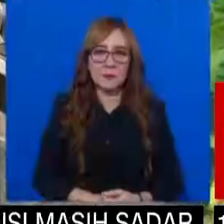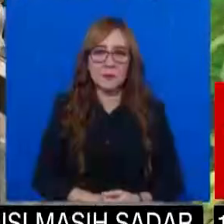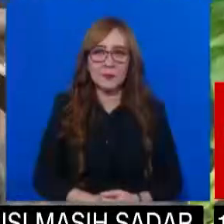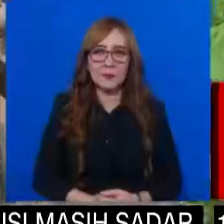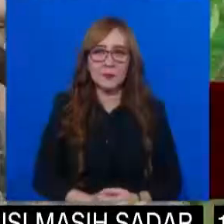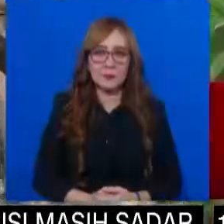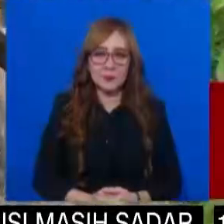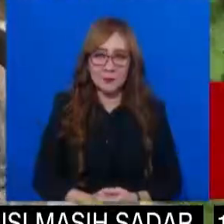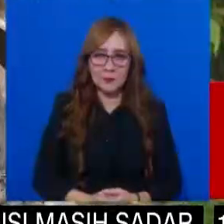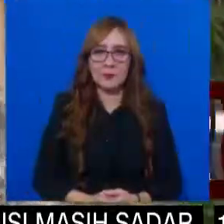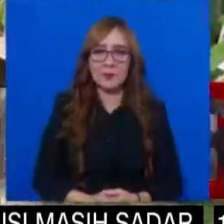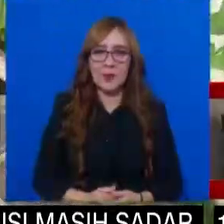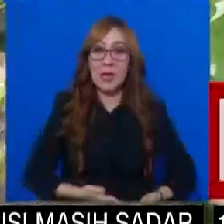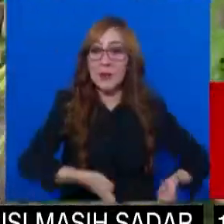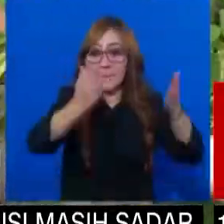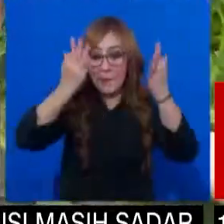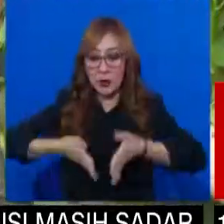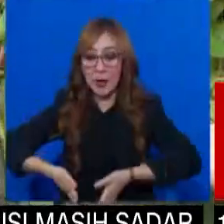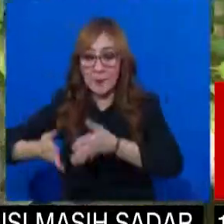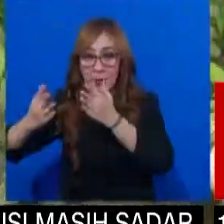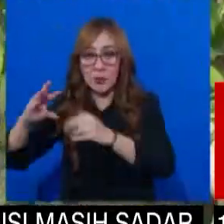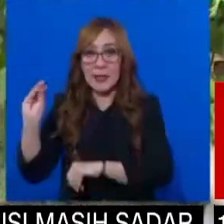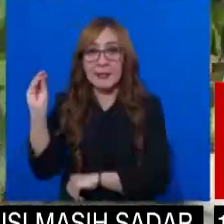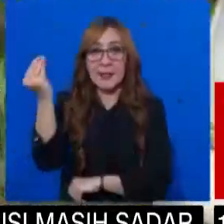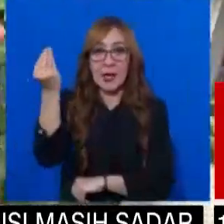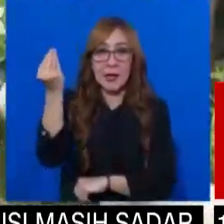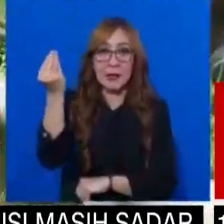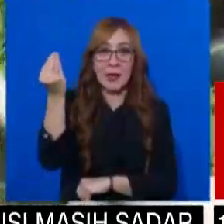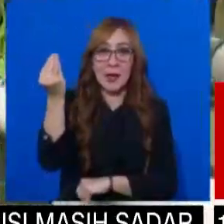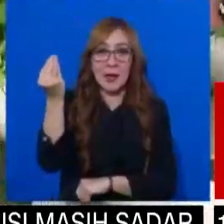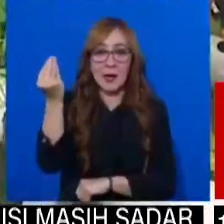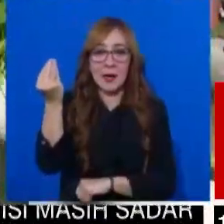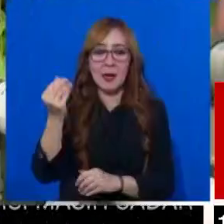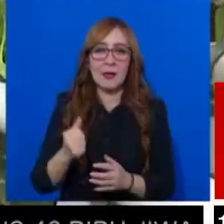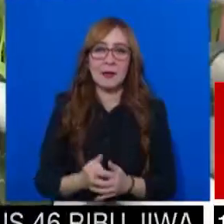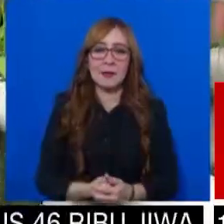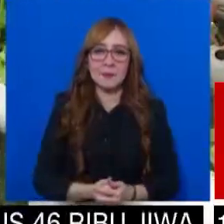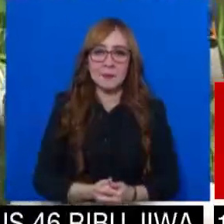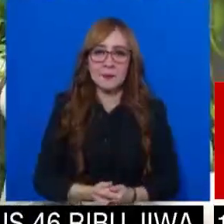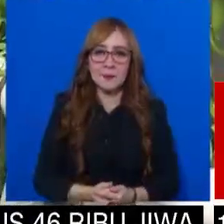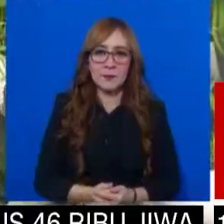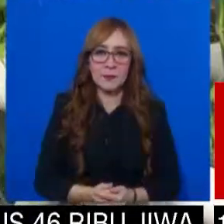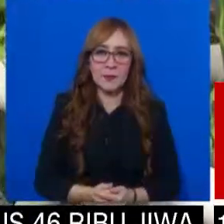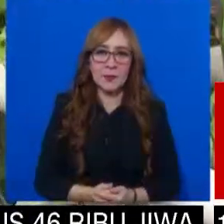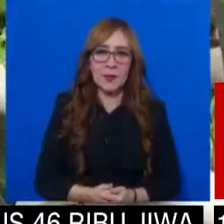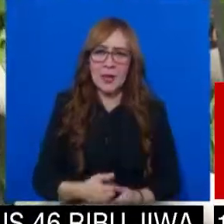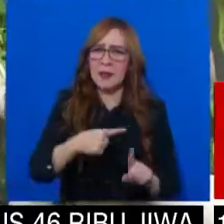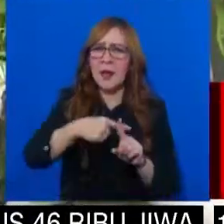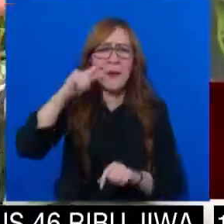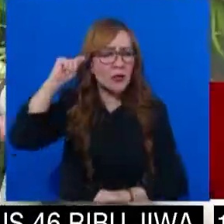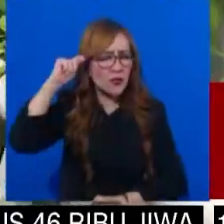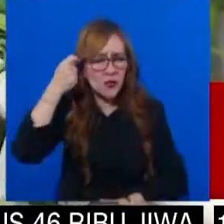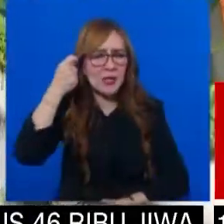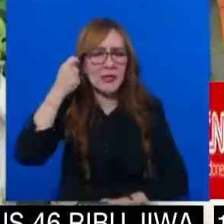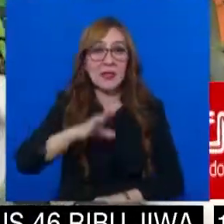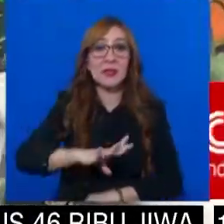Tengah pembangunan Jakarta, infrastruktur dan bangunan pencakar langit, semakin sulit ditemukan